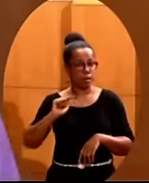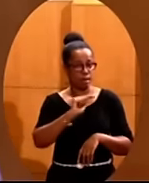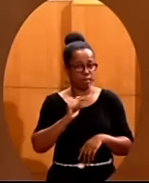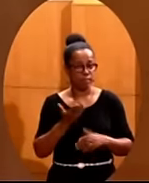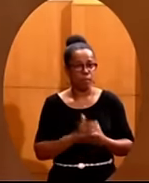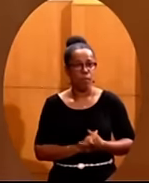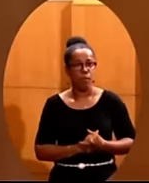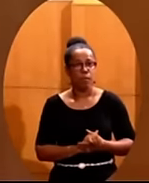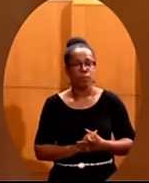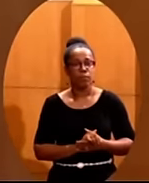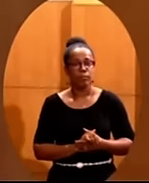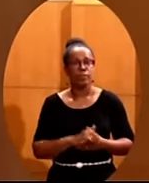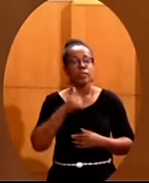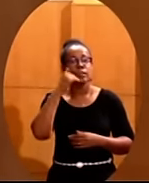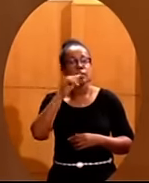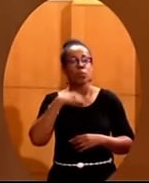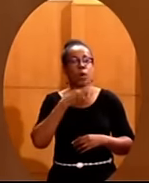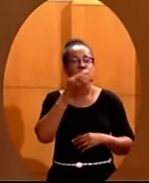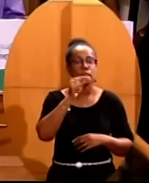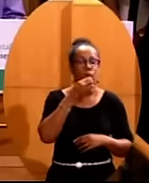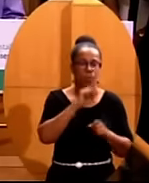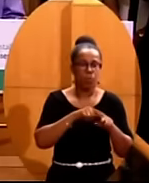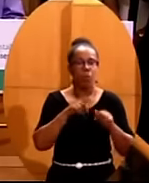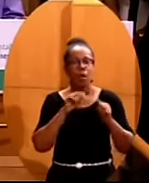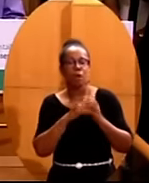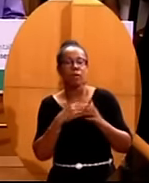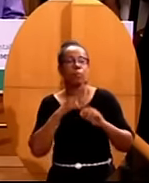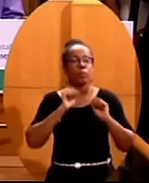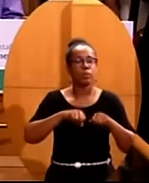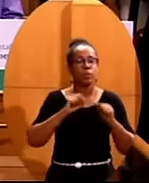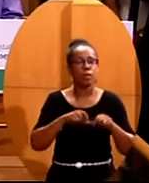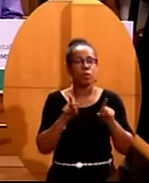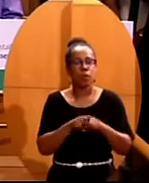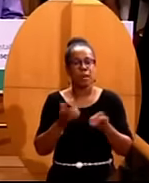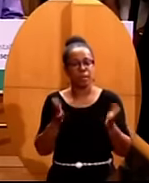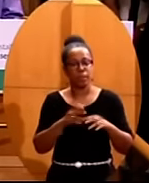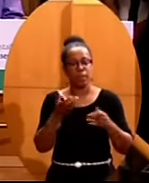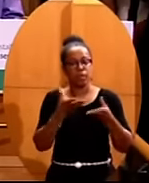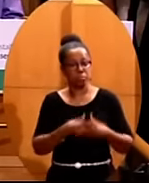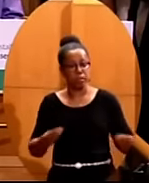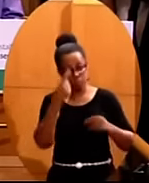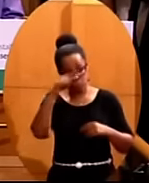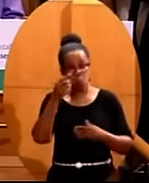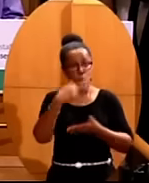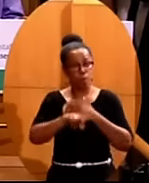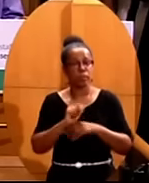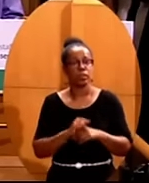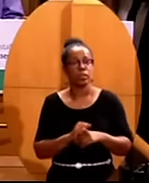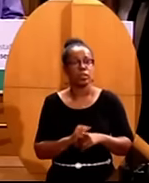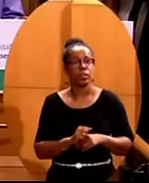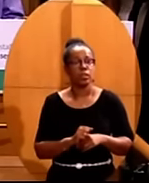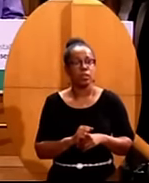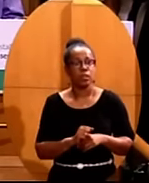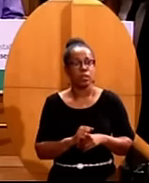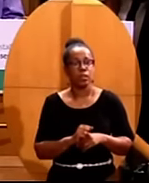pense si je fais une digression si j'avais la possibilité de dissoudre l'Assemblée pour recommencer le score